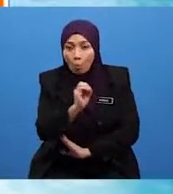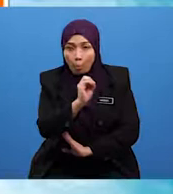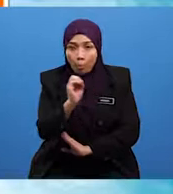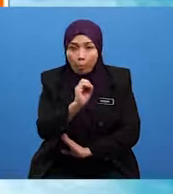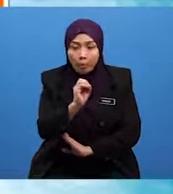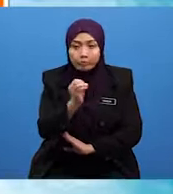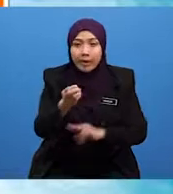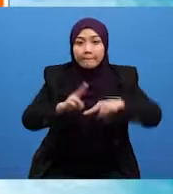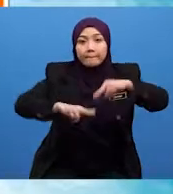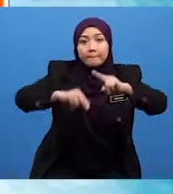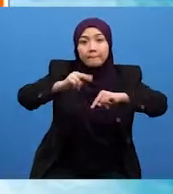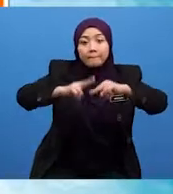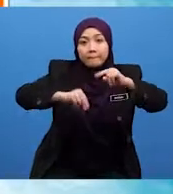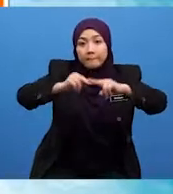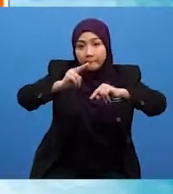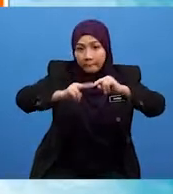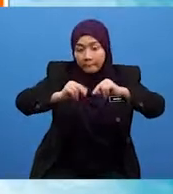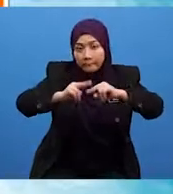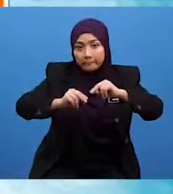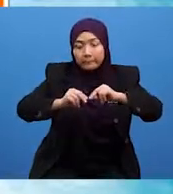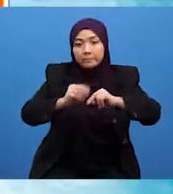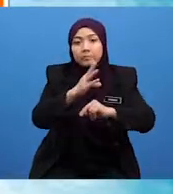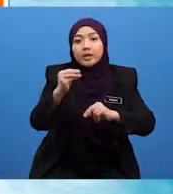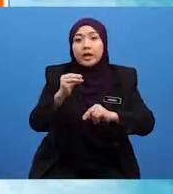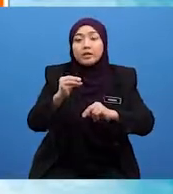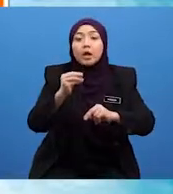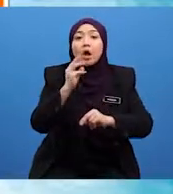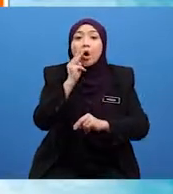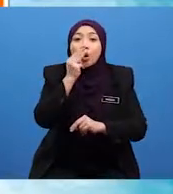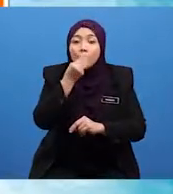larutan garam dan larutan gula.